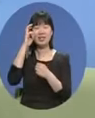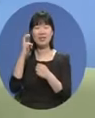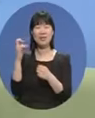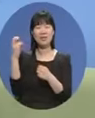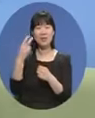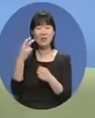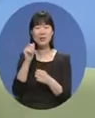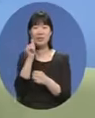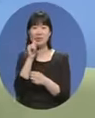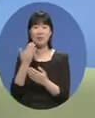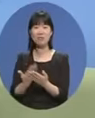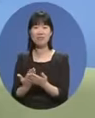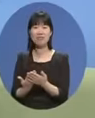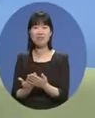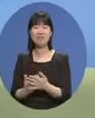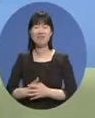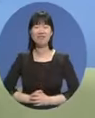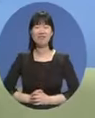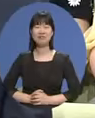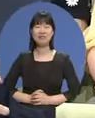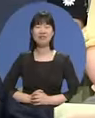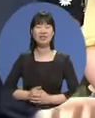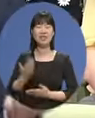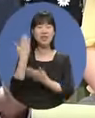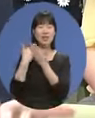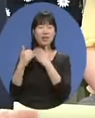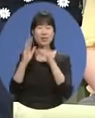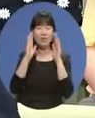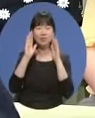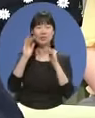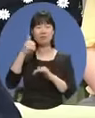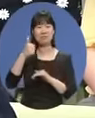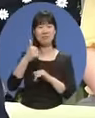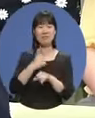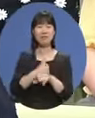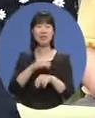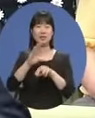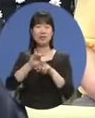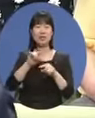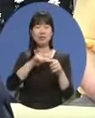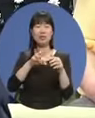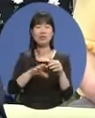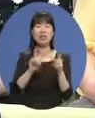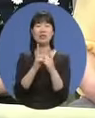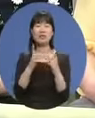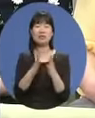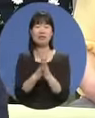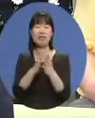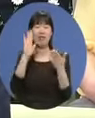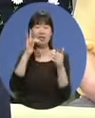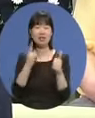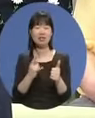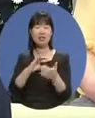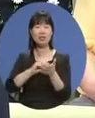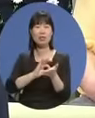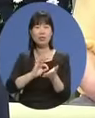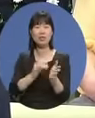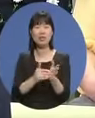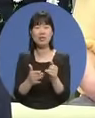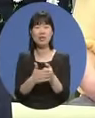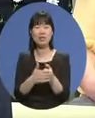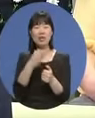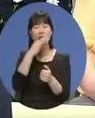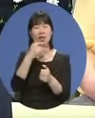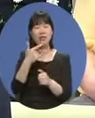혹시 또 소개해 줄 만한 게 있습니까? 네, 예전에 이제 공신에서 했던 방송 중에 실제로 이제 학생들한테 적용해서 효과를